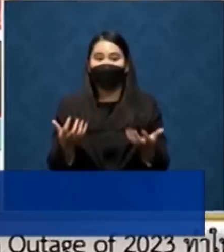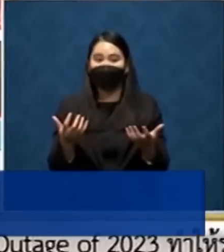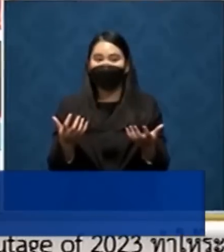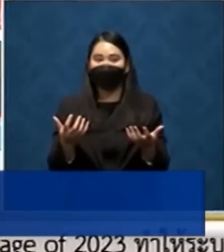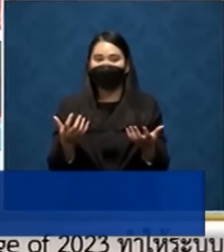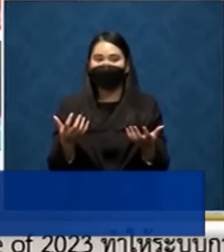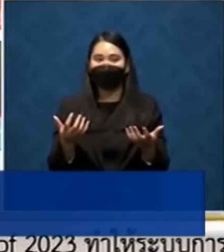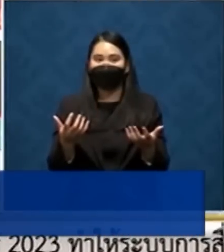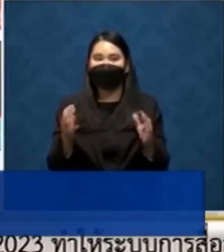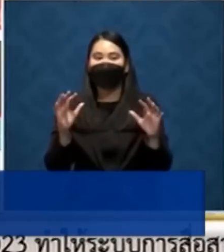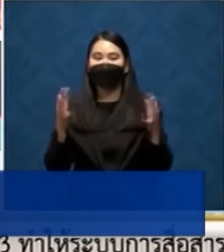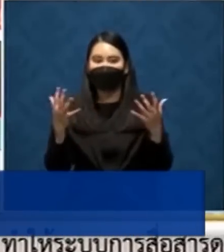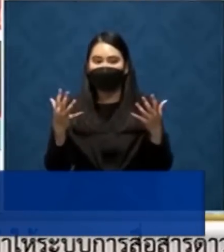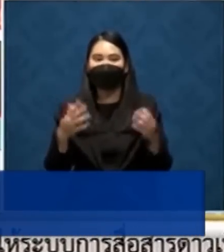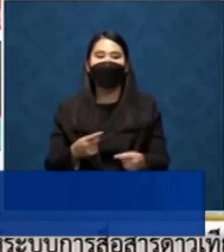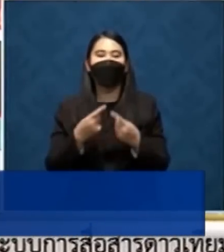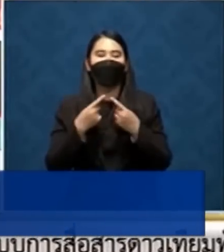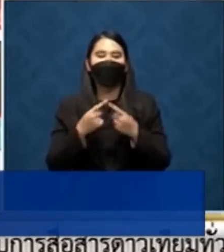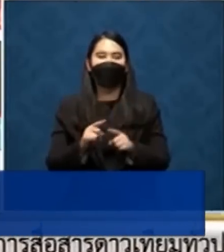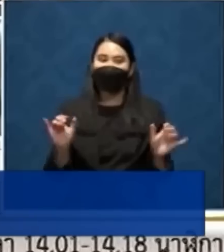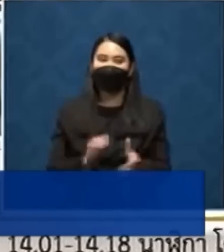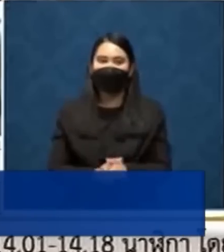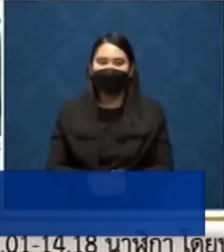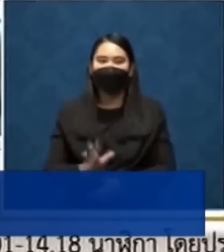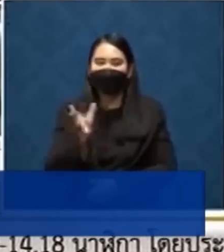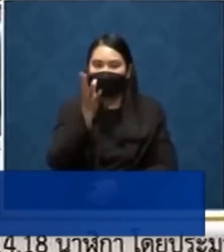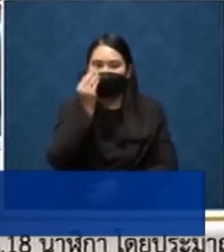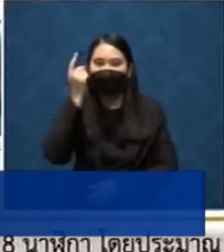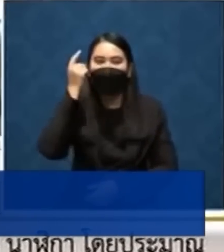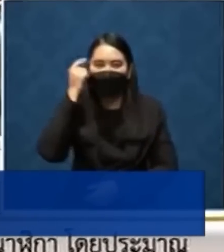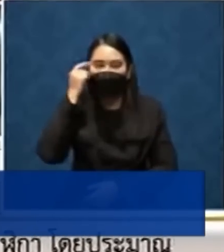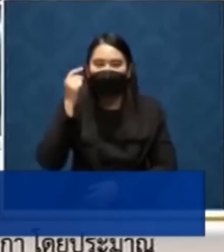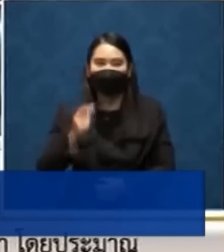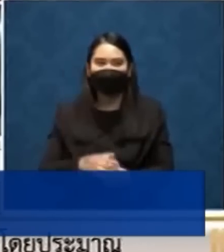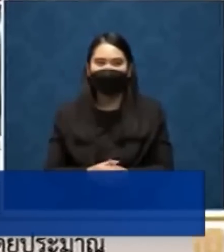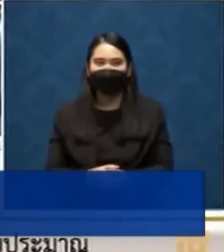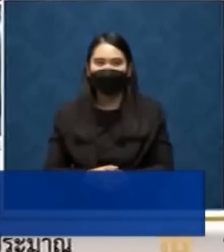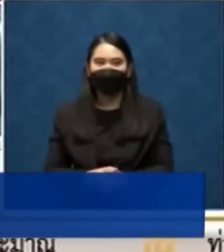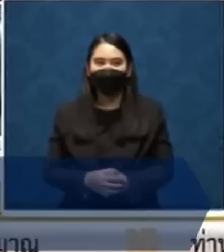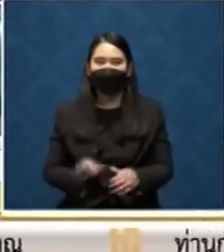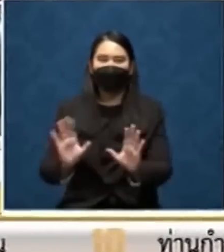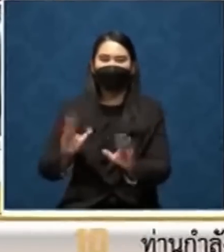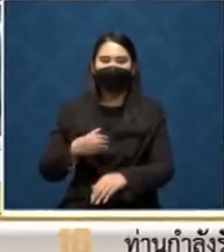หลังจากนั้นจัดสรรให้รัฐมนตรีตอบชี้แจงส่วน16 กุมภาพันธ์เริ่มอภิป